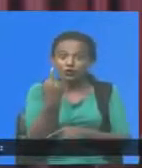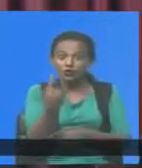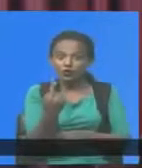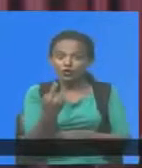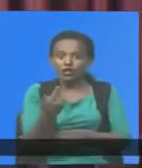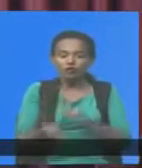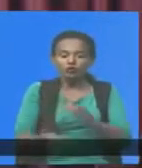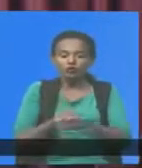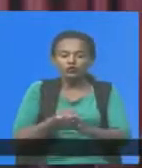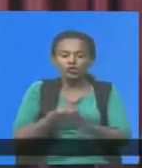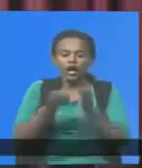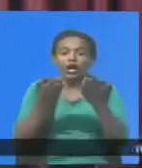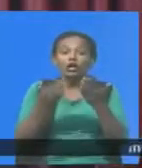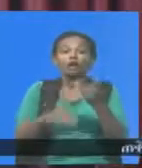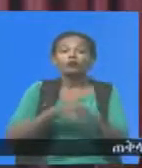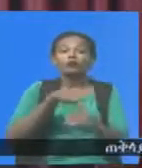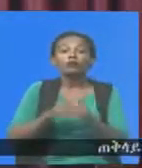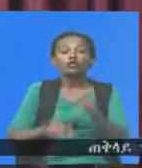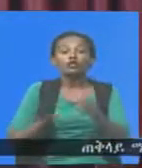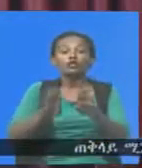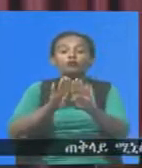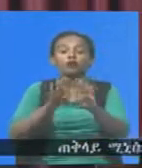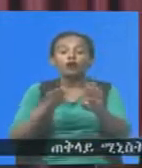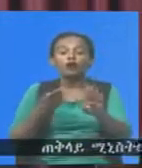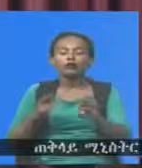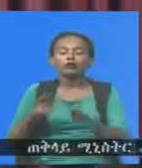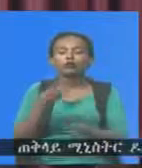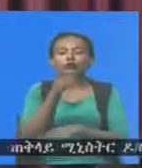ለሙስና የሚመች በር ከፋች ሆኖ ይታያል።